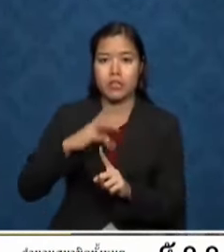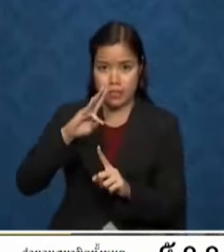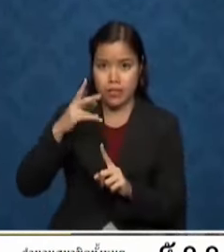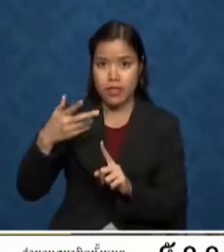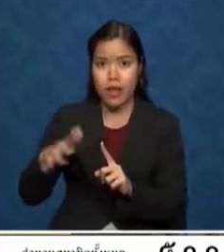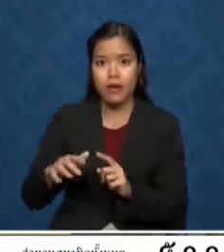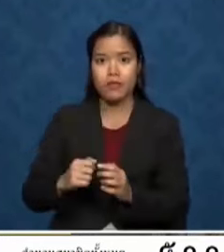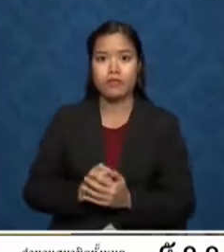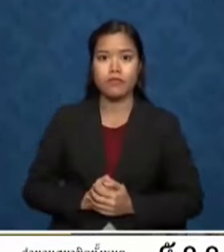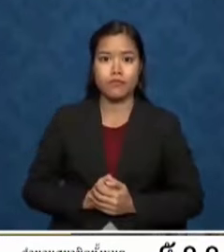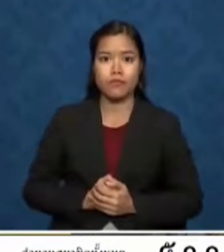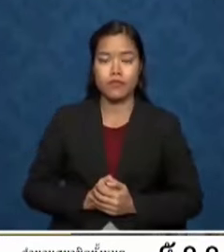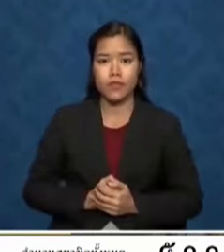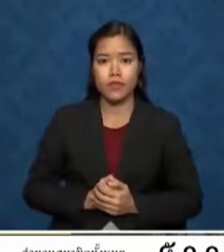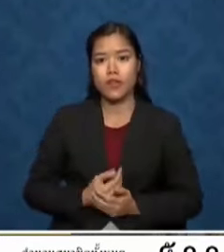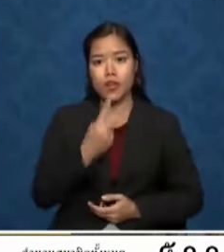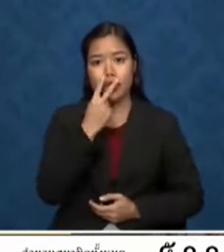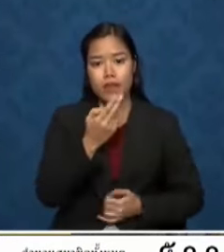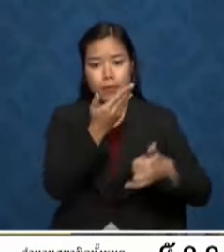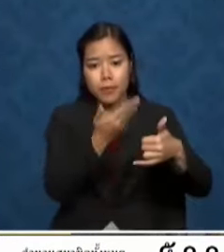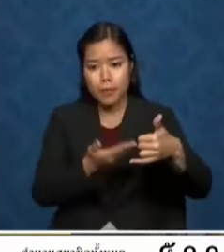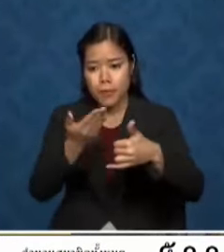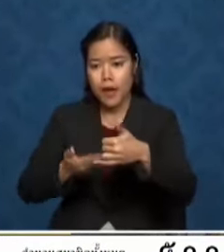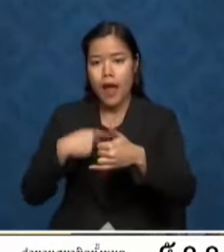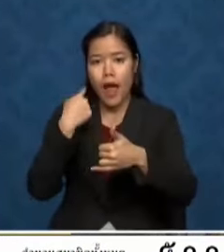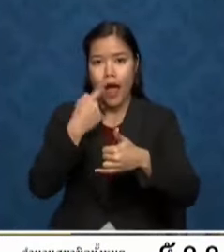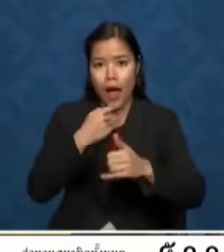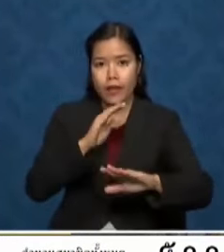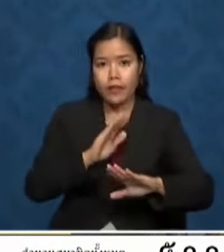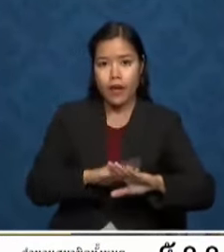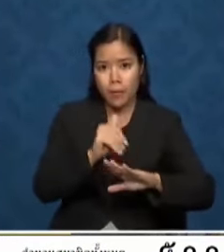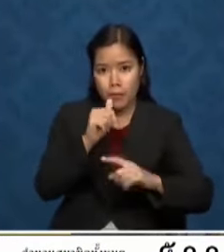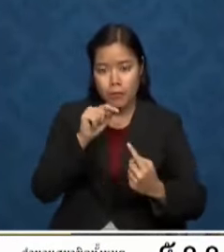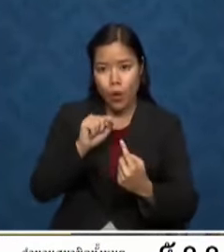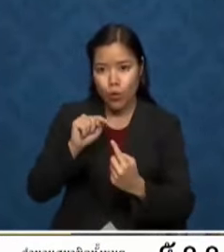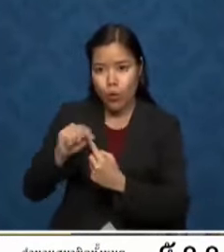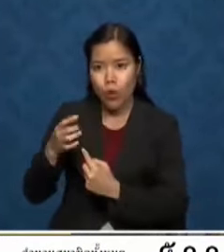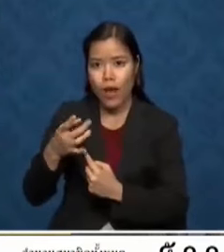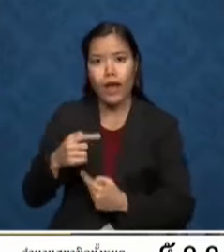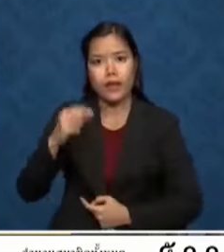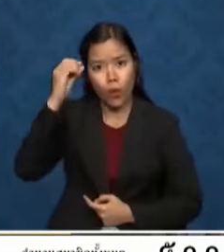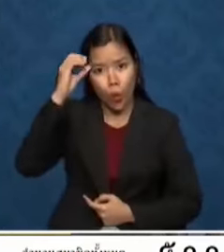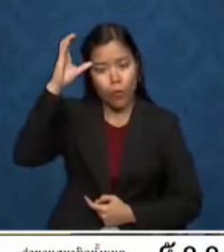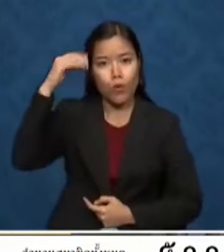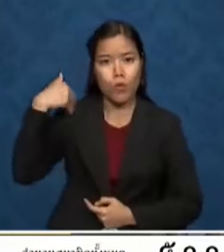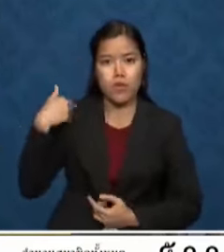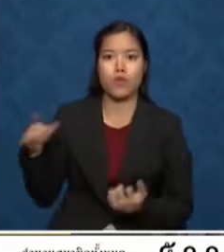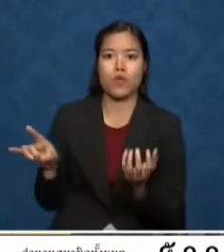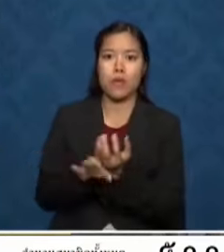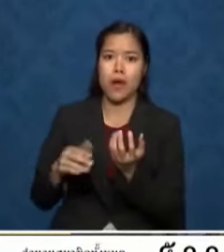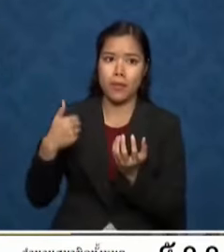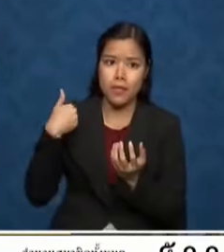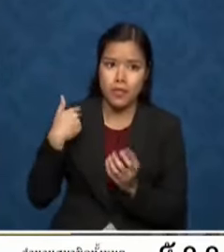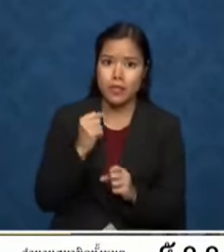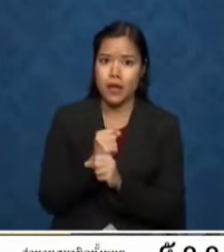พอที่จะเห็นภาพว่าใครที่มีประสิทธิภาพไม่มีประสิทธิภาพใครที่รู้จริงกับเรื่องที่เขาทำอยู่ใครที่ทำมา